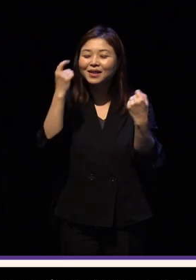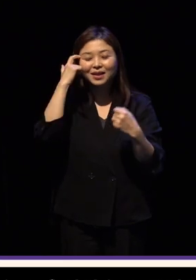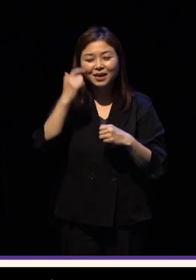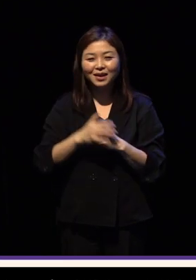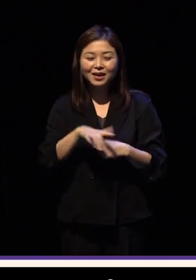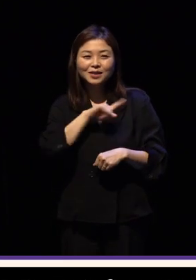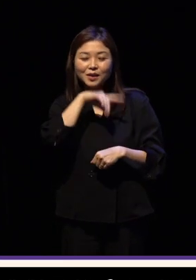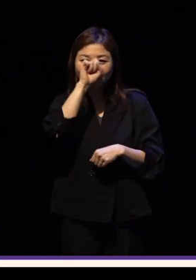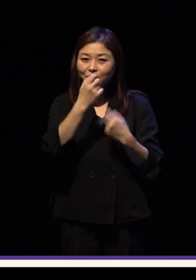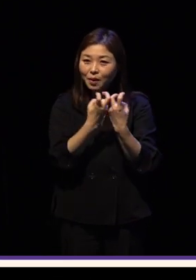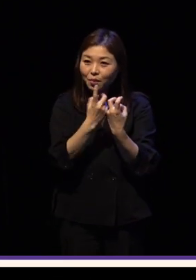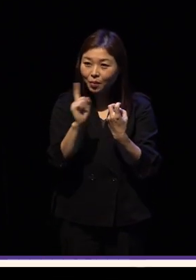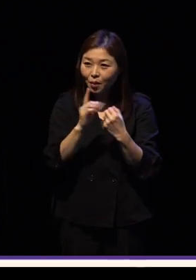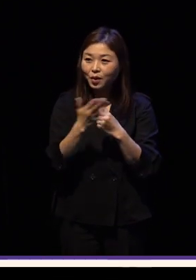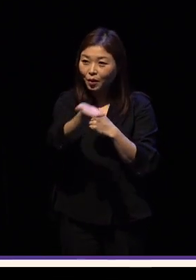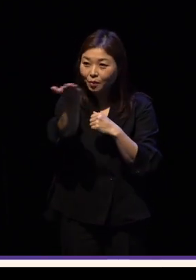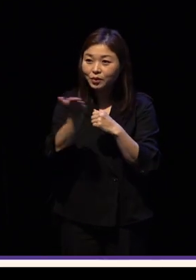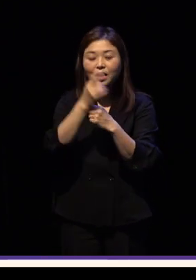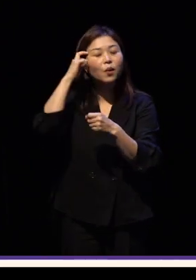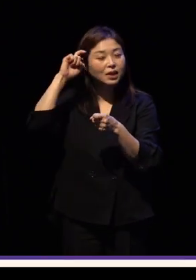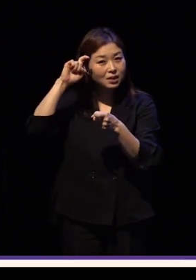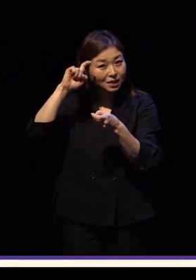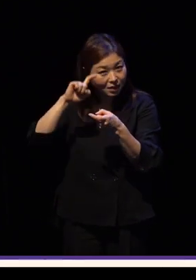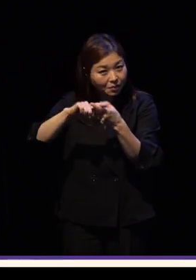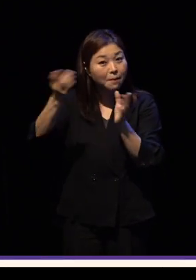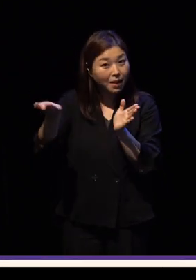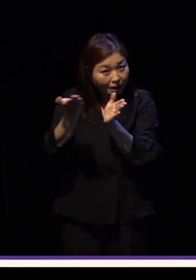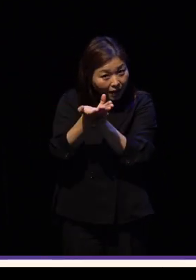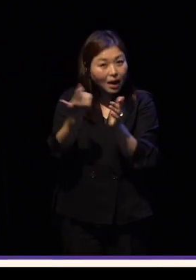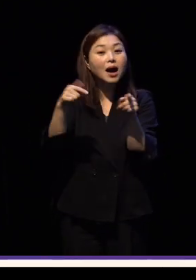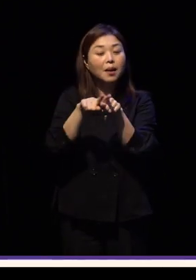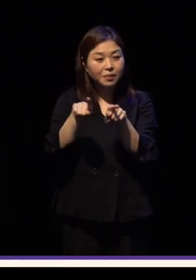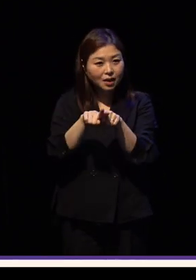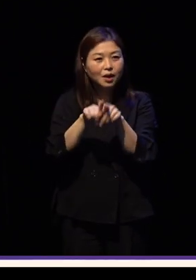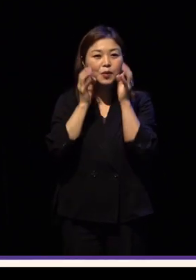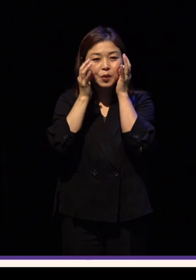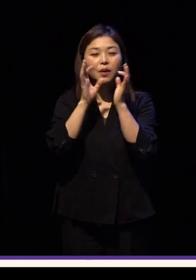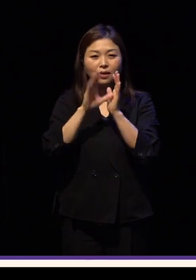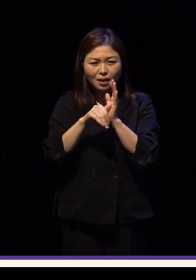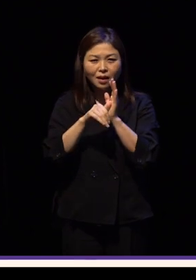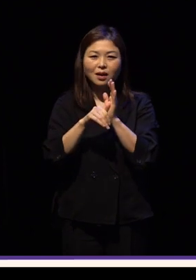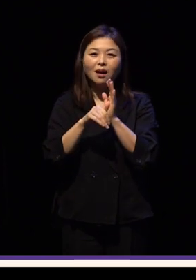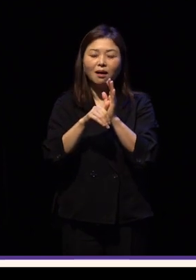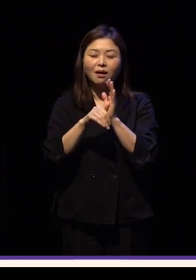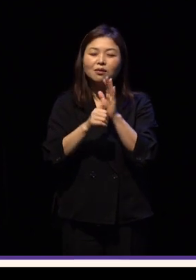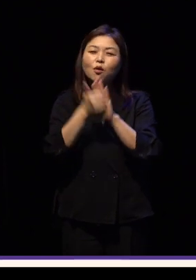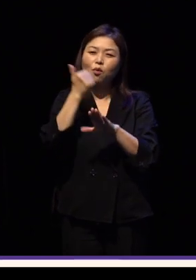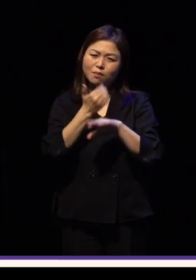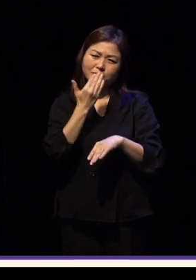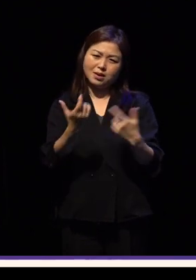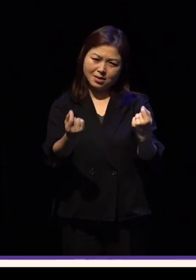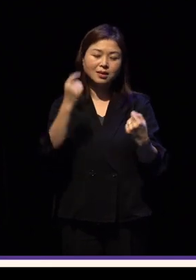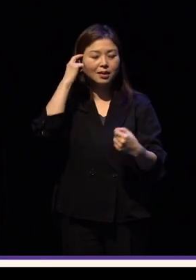안은 여러분들이 관심을 갖고 함께 해주실 때 가능하다라고 생각을 합니다.